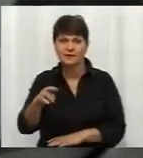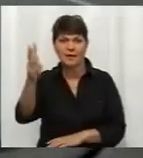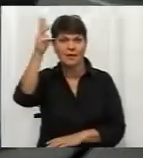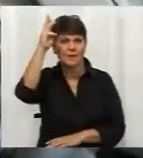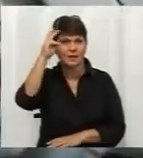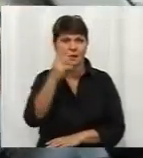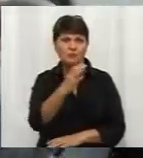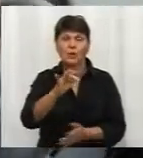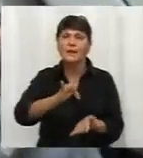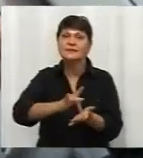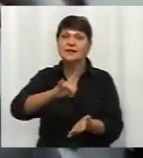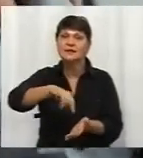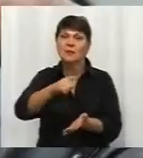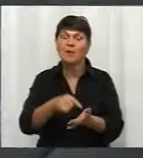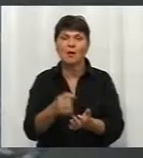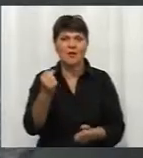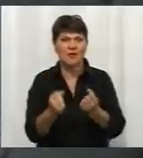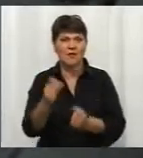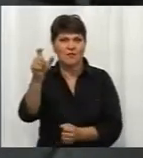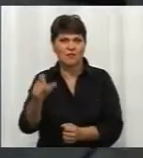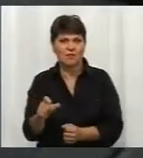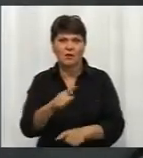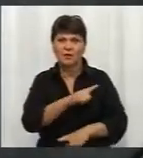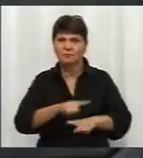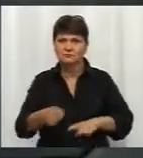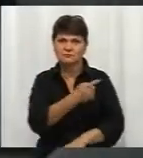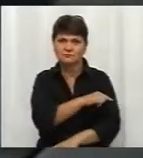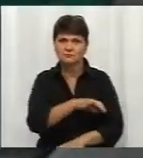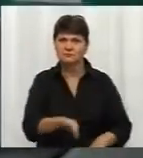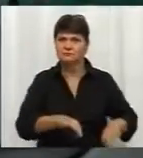центром міста. Водії швидку пропускають.